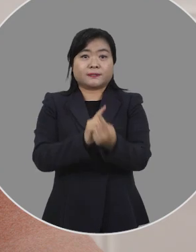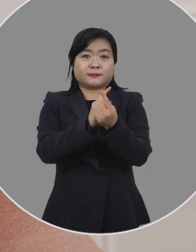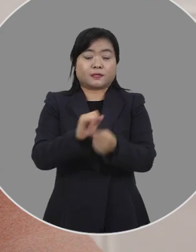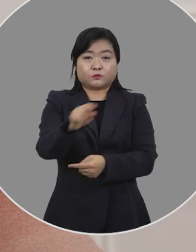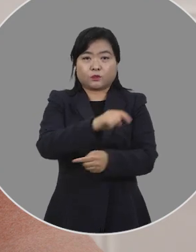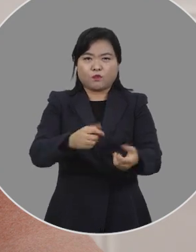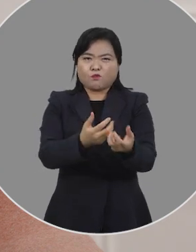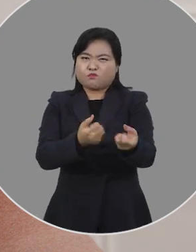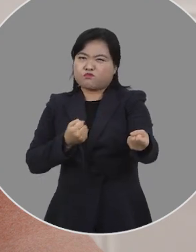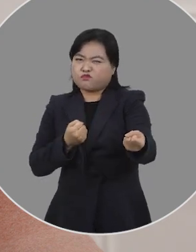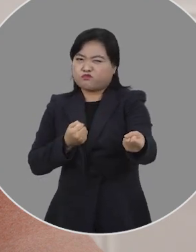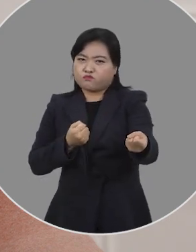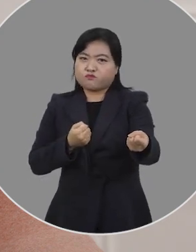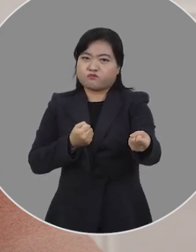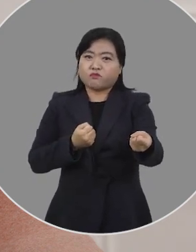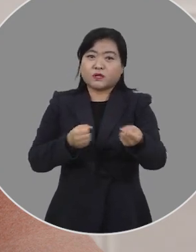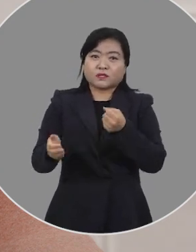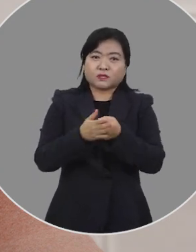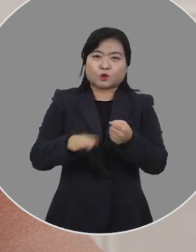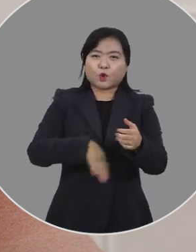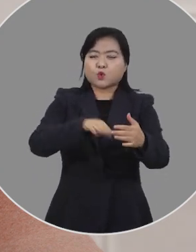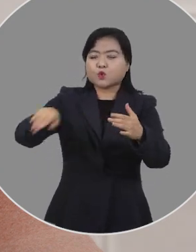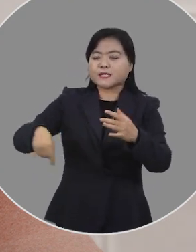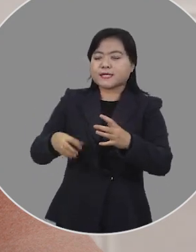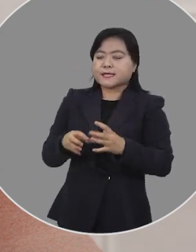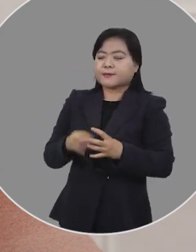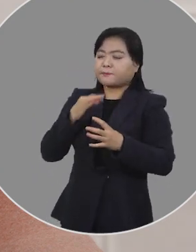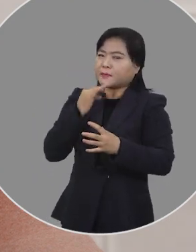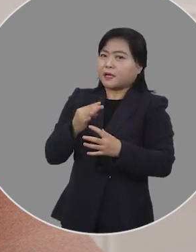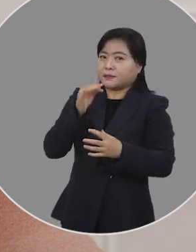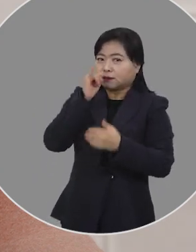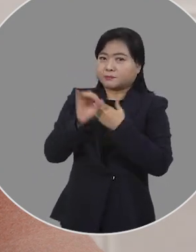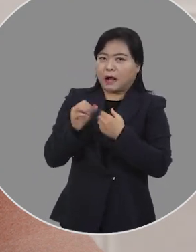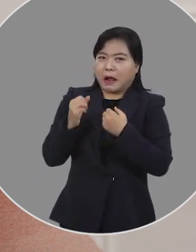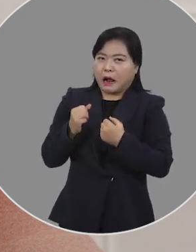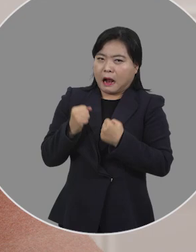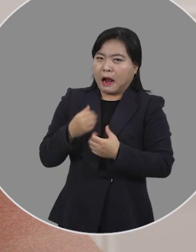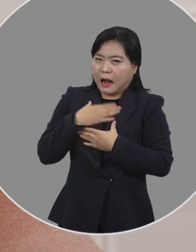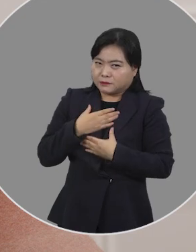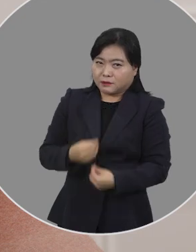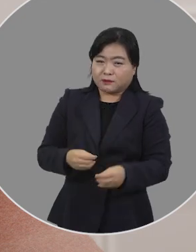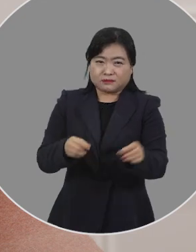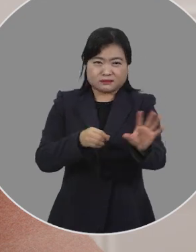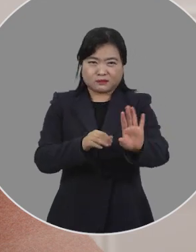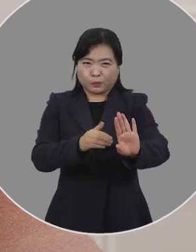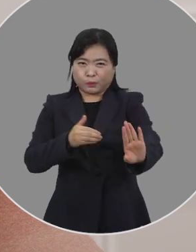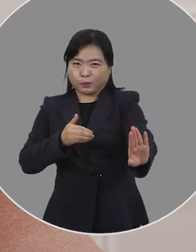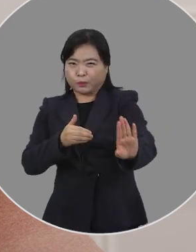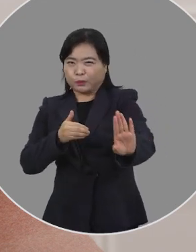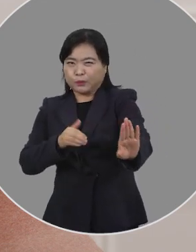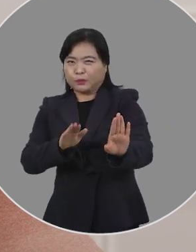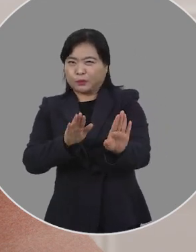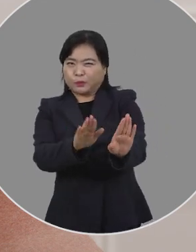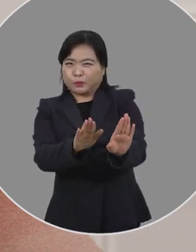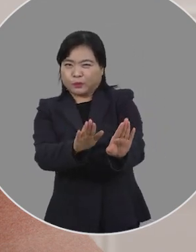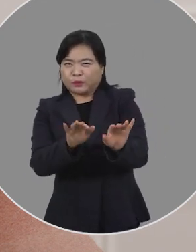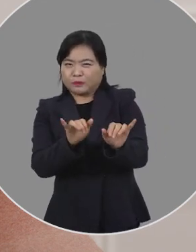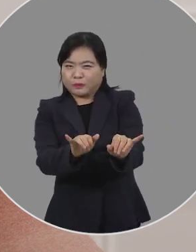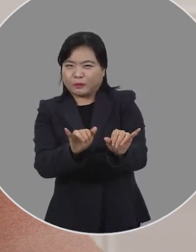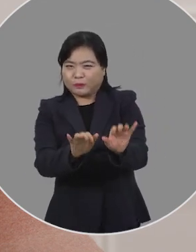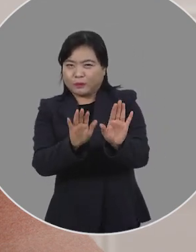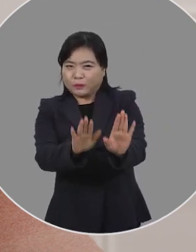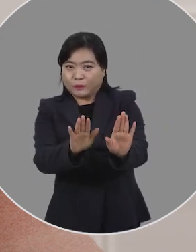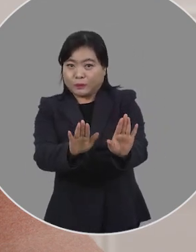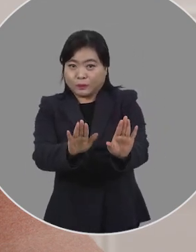대상으로 분류를 해놓고, 그래서 우리끼리 있으면 안전하고 그들하고는 거리를 두거나 조심하는 게 좋고, 사실